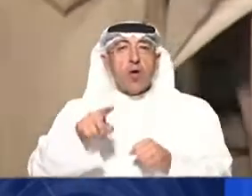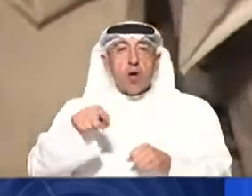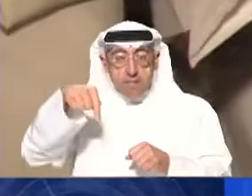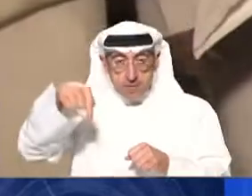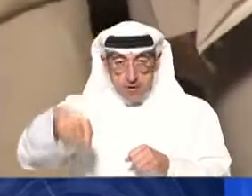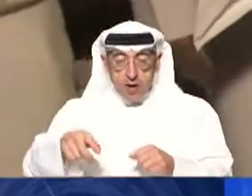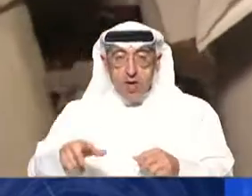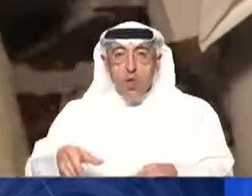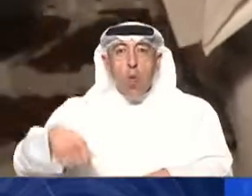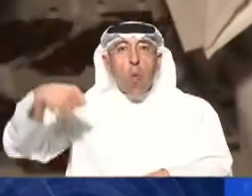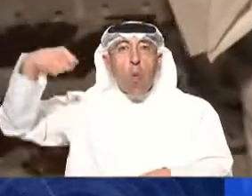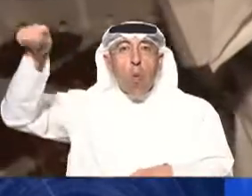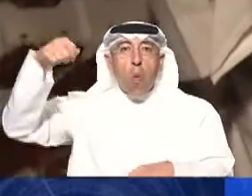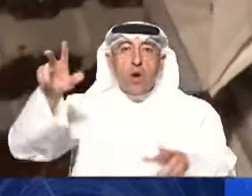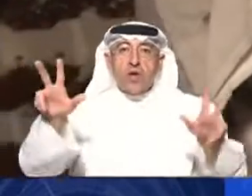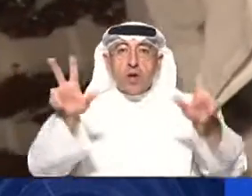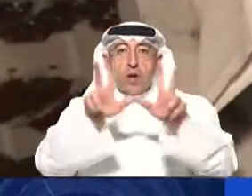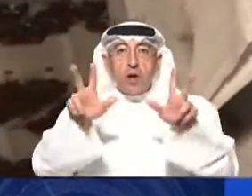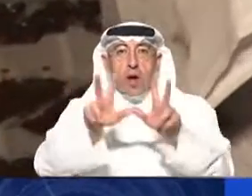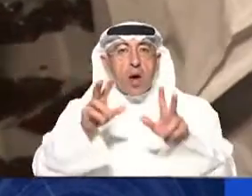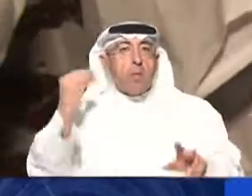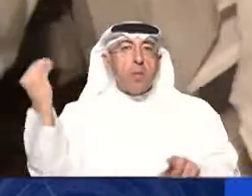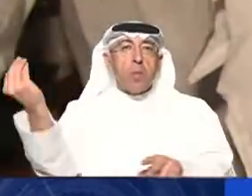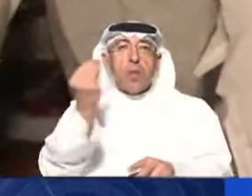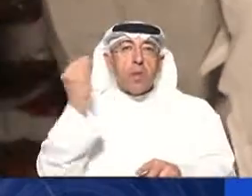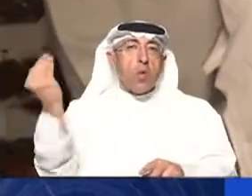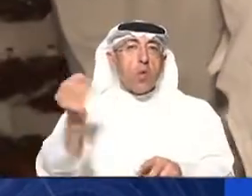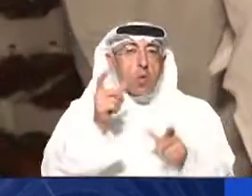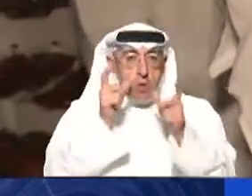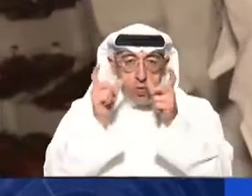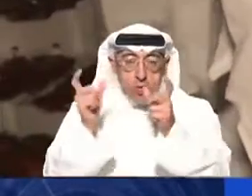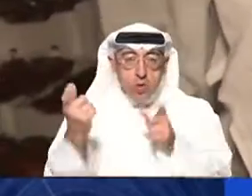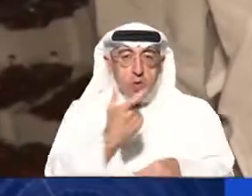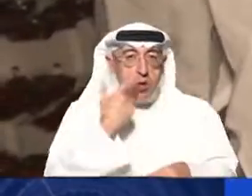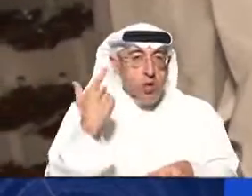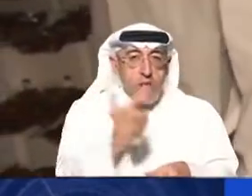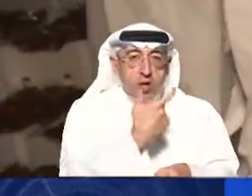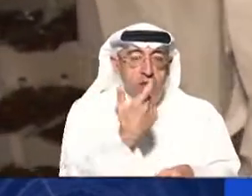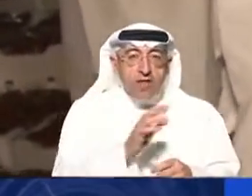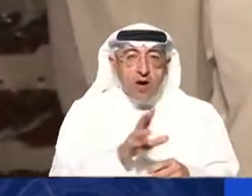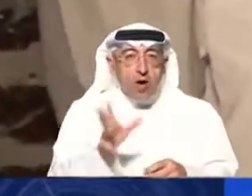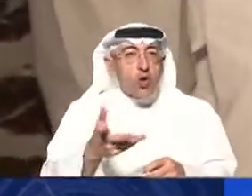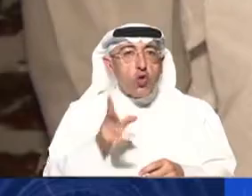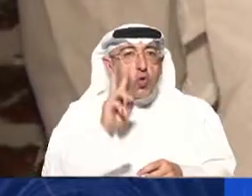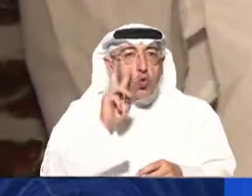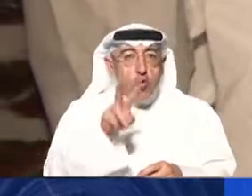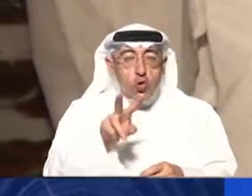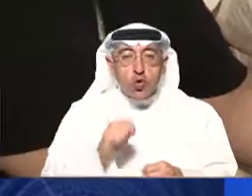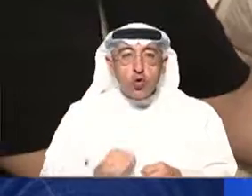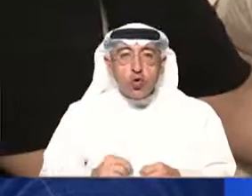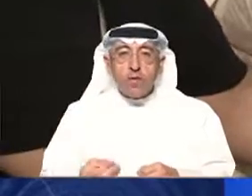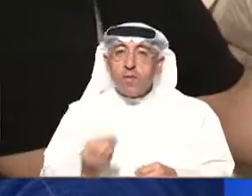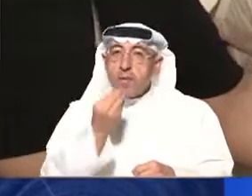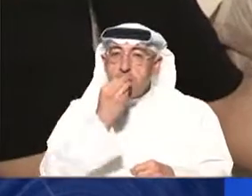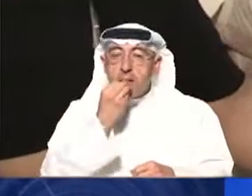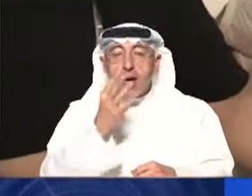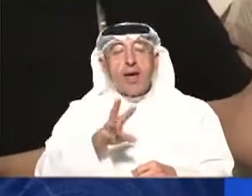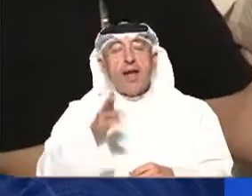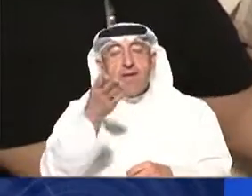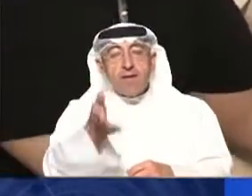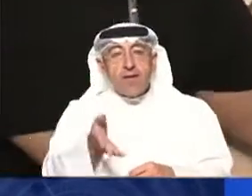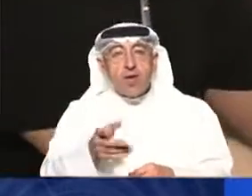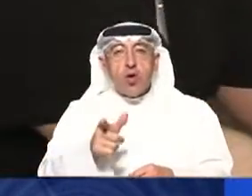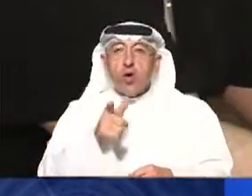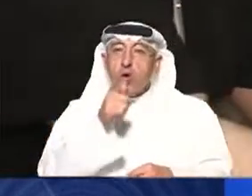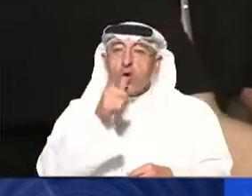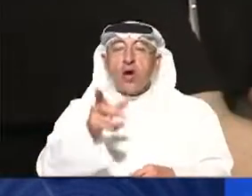تفقدية لسوق الخضار في الأندلس برفقة الاتحاد الكويتي للمزارعين، حيث طمأن المواطنين والمقيمين